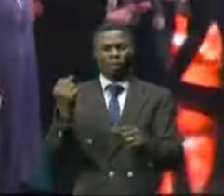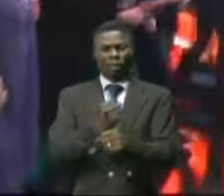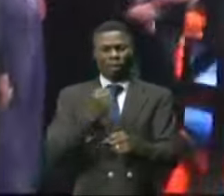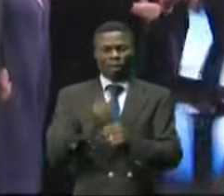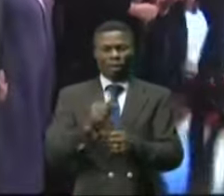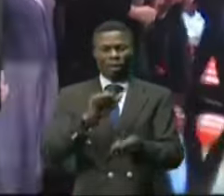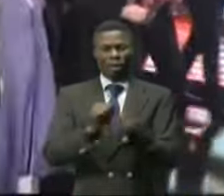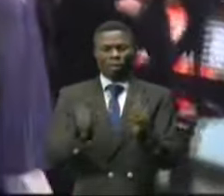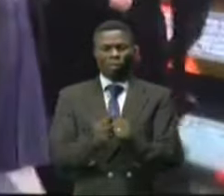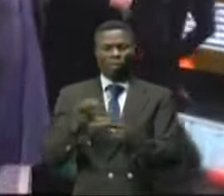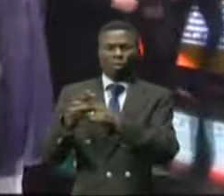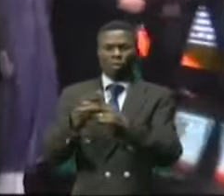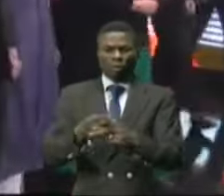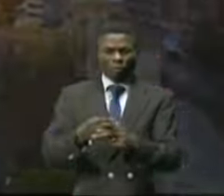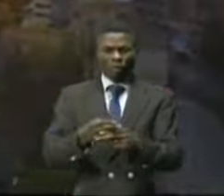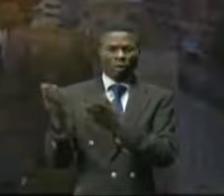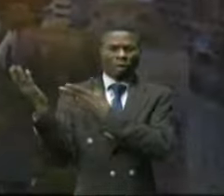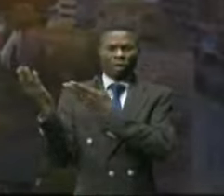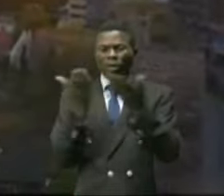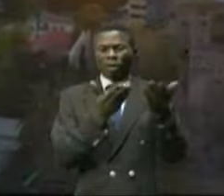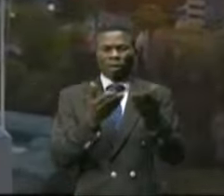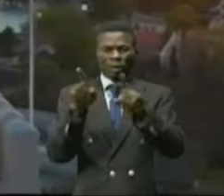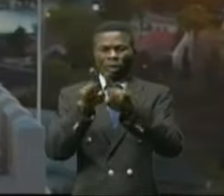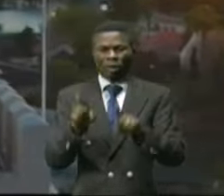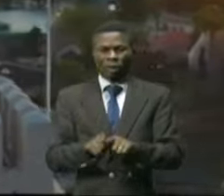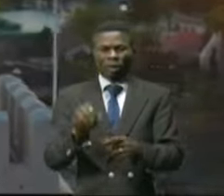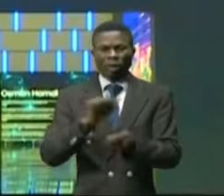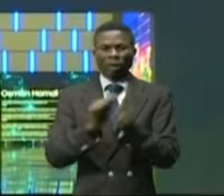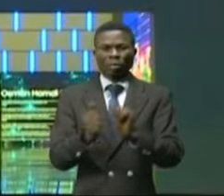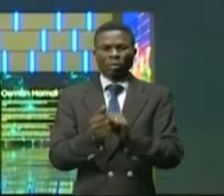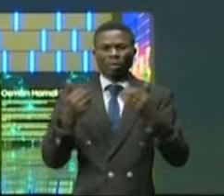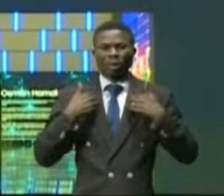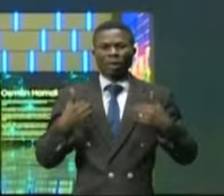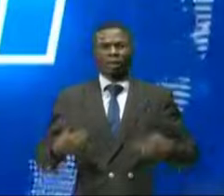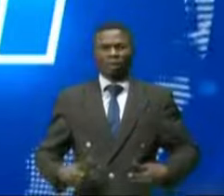les domaines de la sécurité, des transports ou encore de la santé.